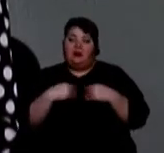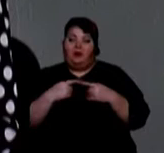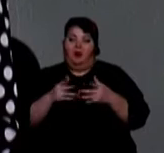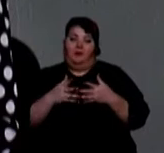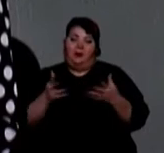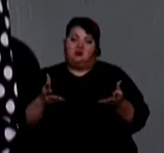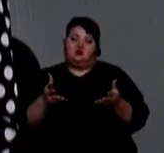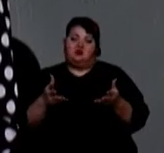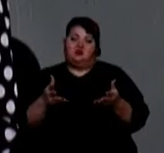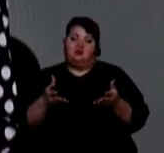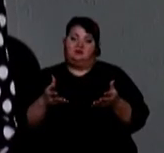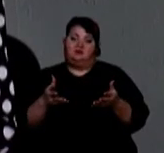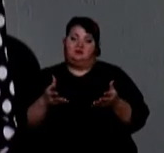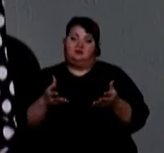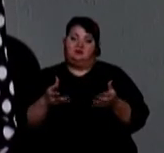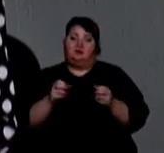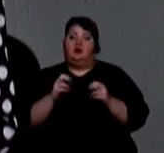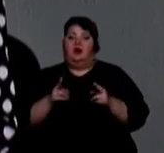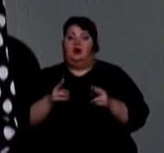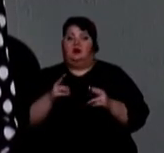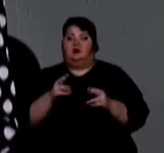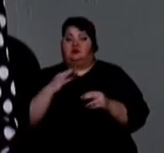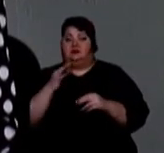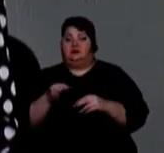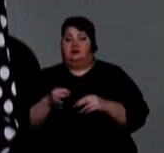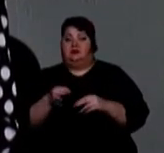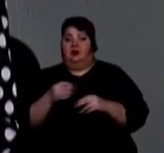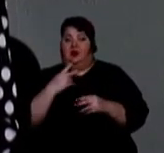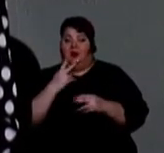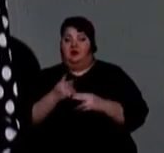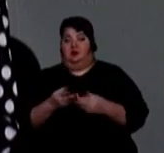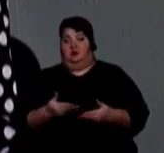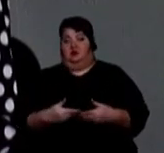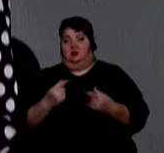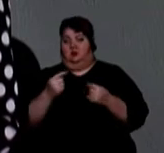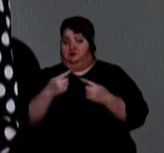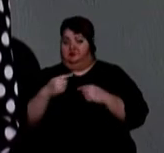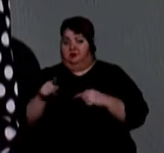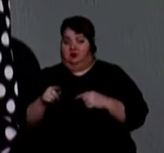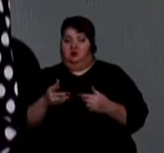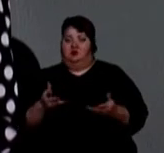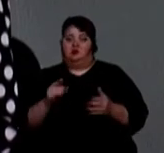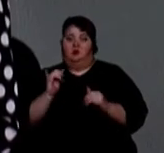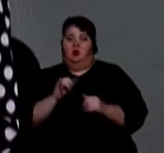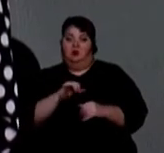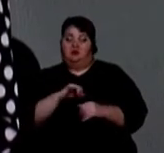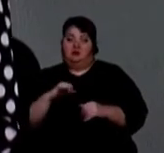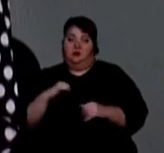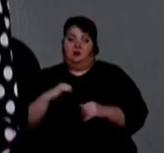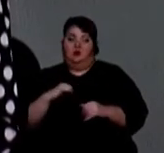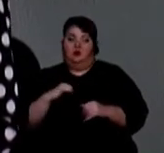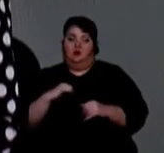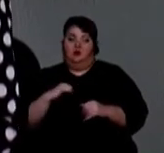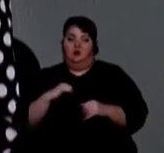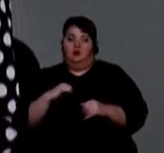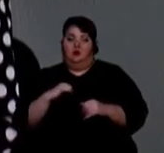більше, як сказати, ну, дивися на життя по-іншому, ну, і